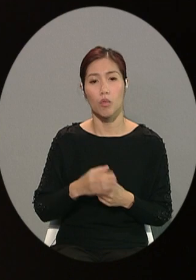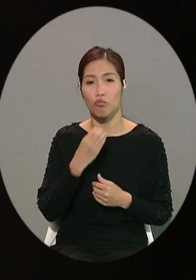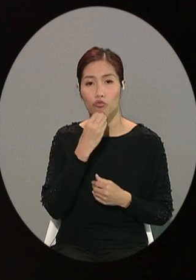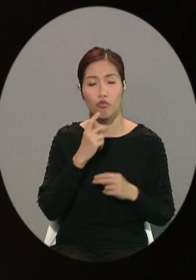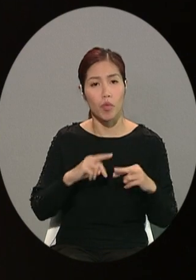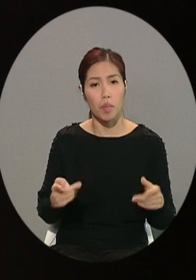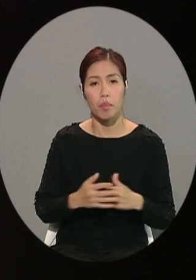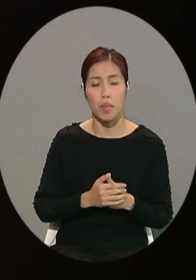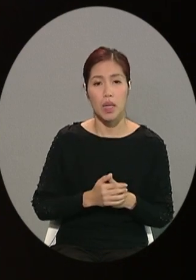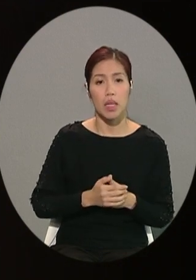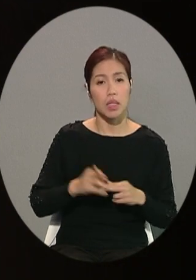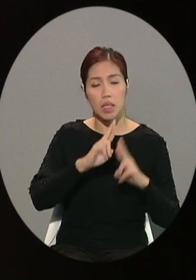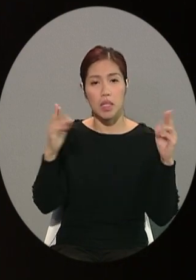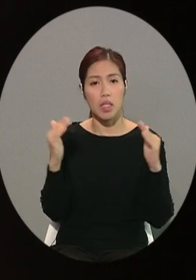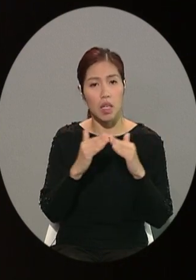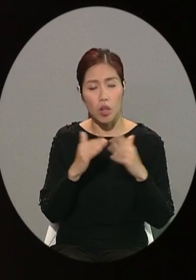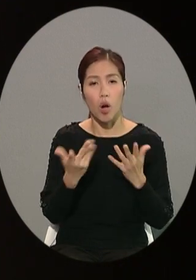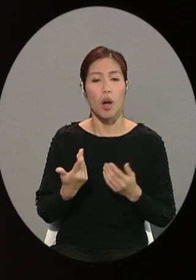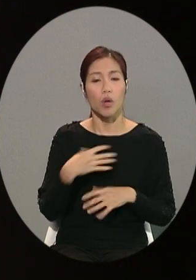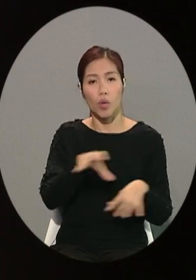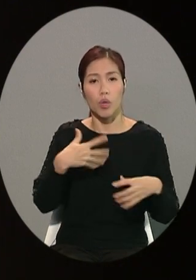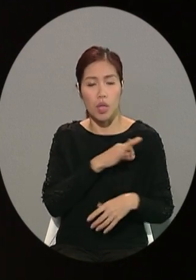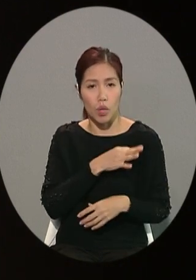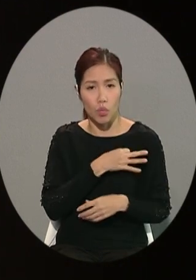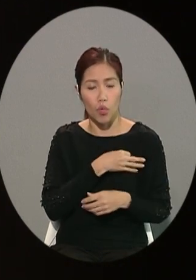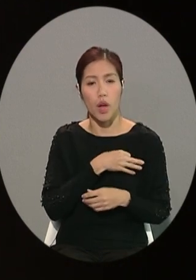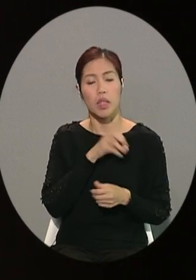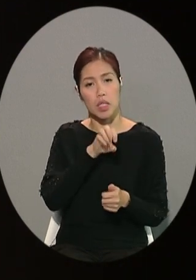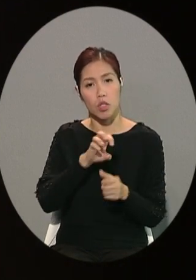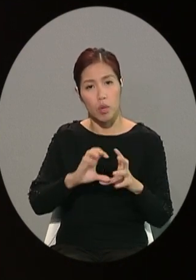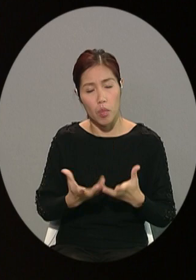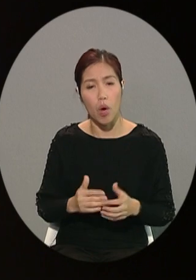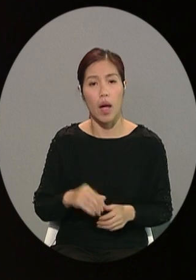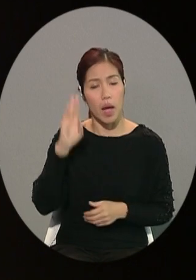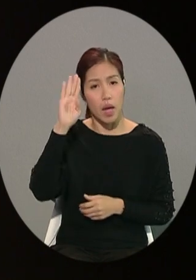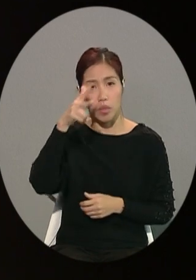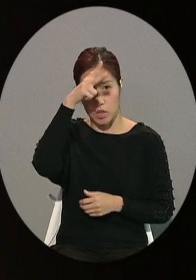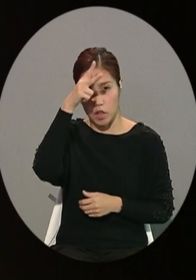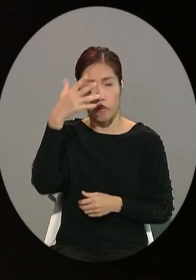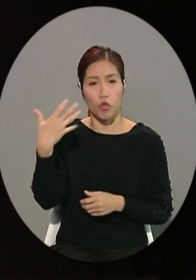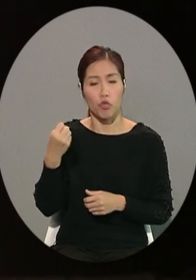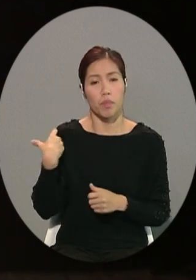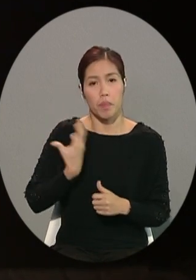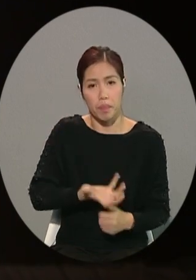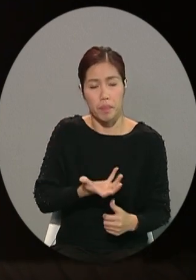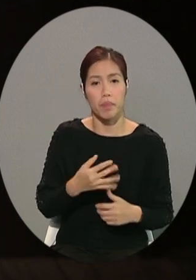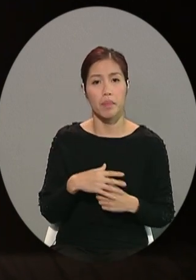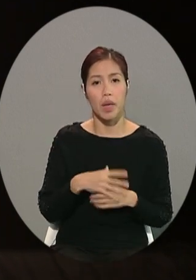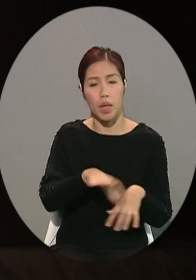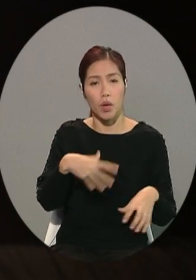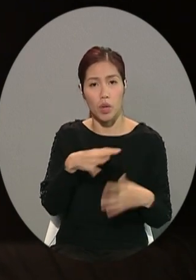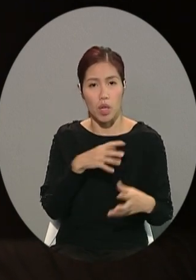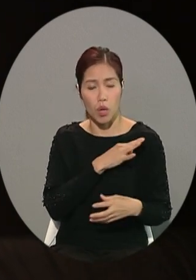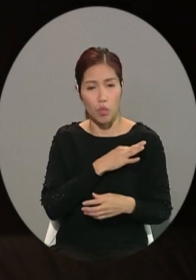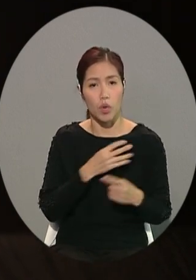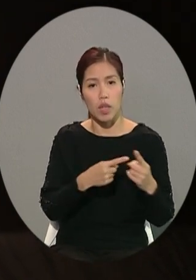政局之後，冇錯，區議會只是一個諮詢部門，但是我都期望政府能夠下放權力於區議會，希望各位東涌的街坊增加區議會的